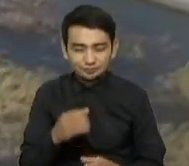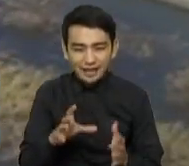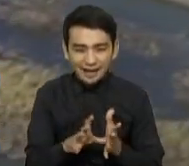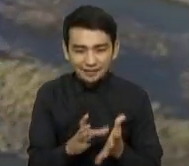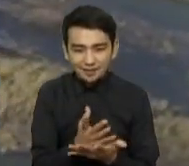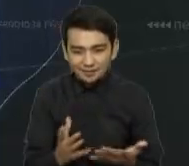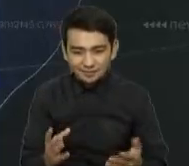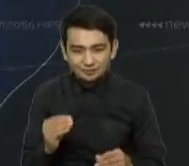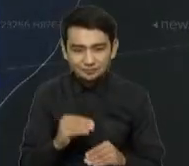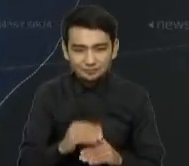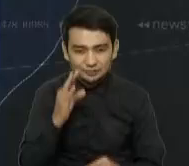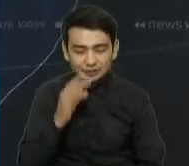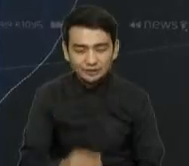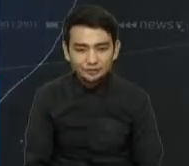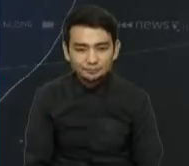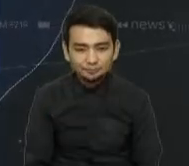электропередач.